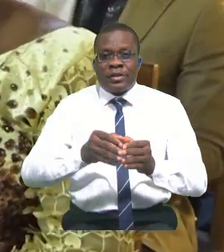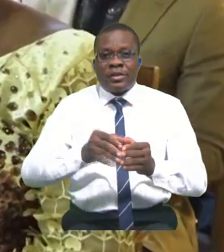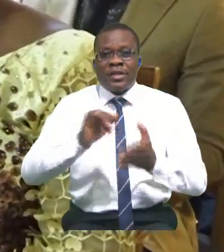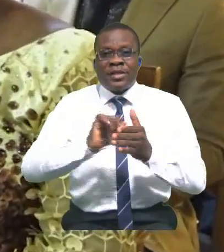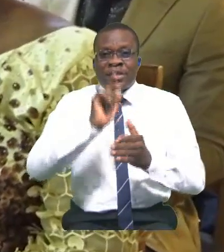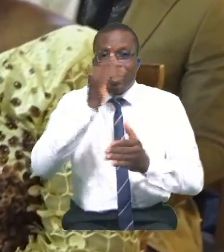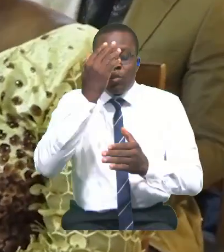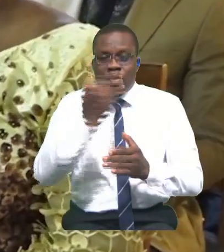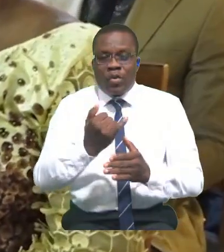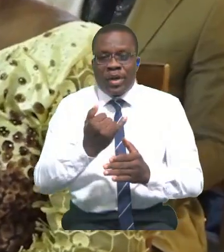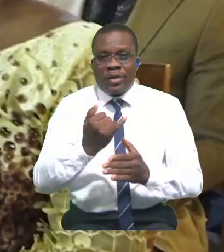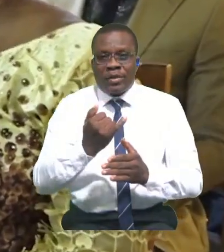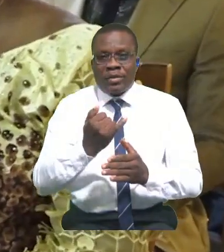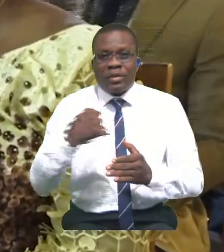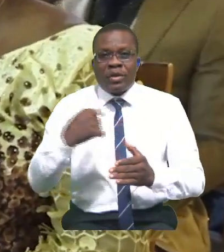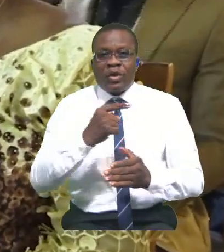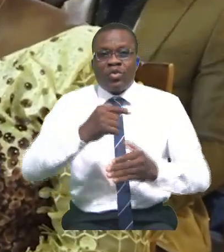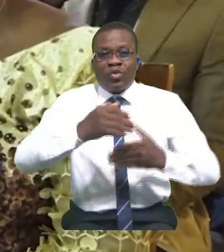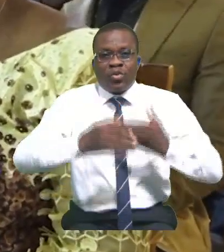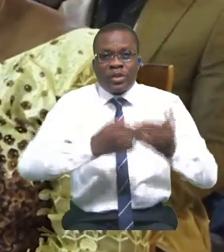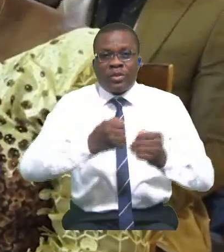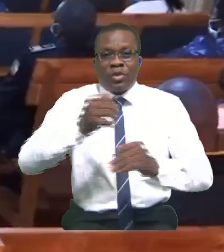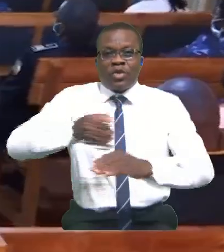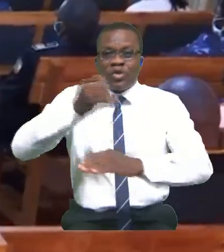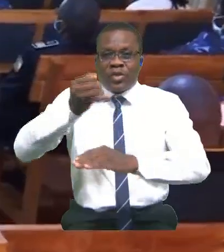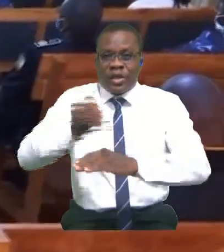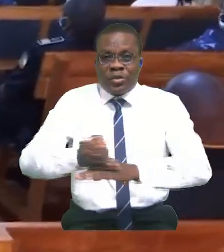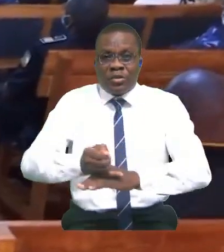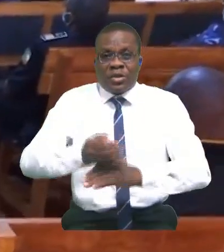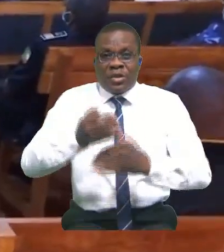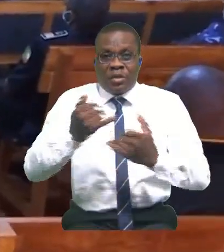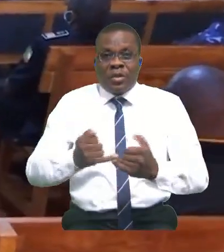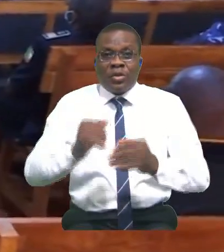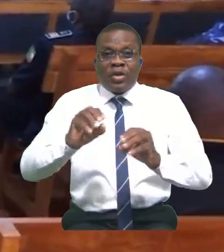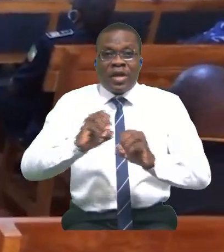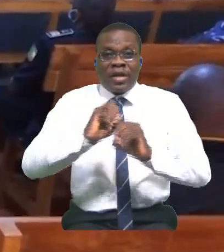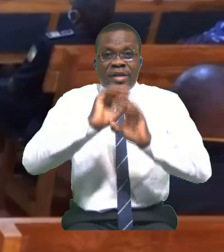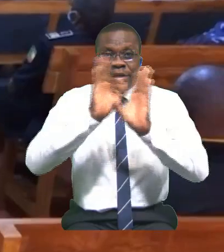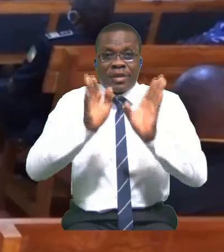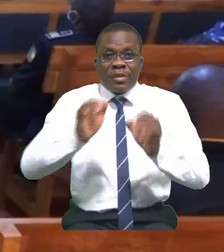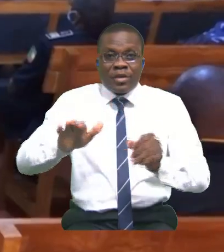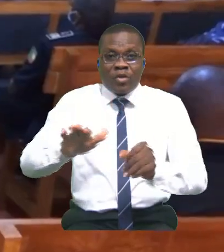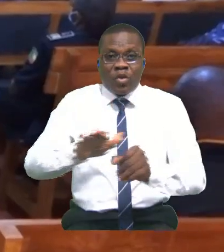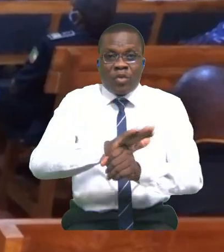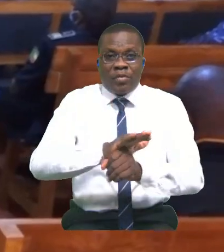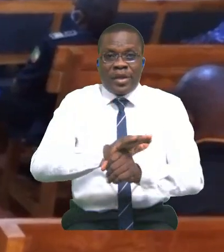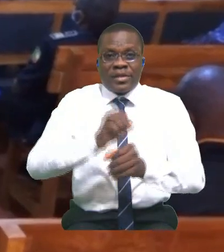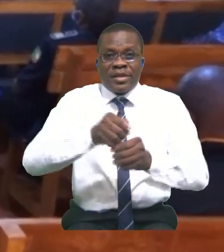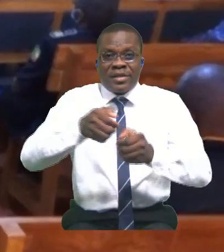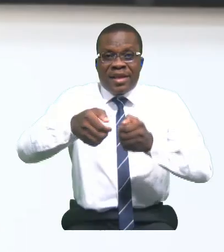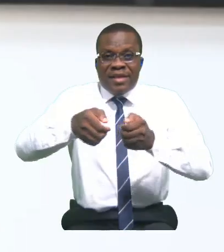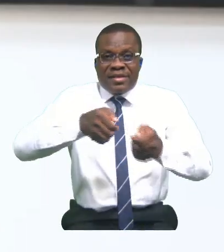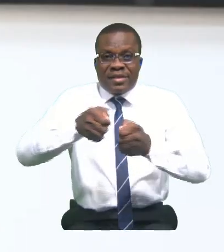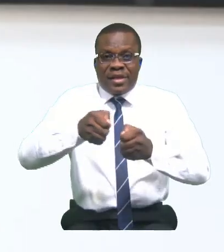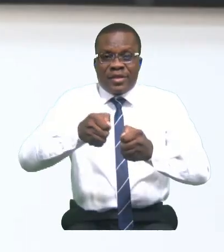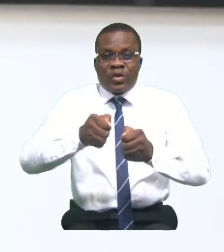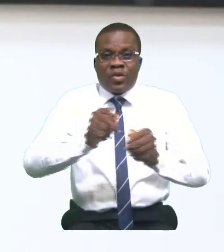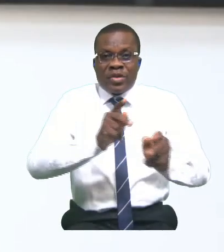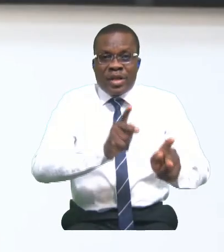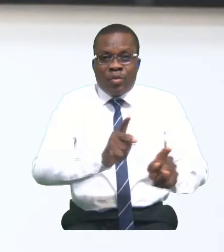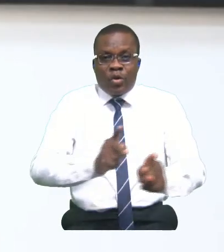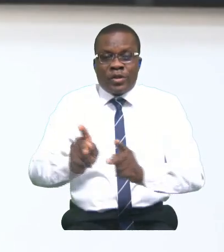pourquoi nous ambitionnons d'instaurer au parquet spécial une transparente complète dans la gestion des procédures